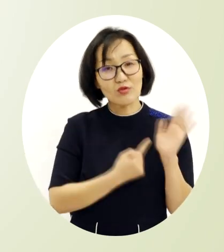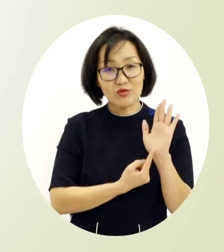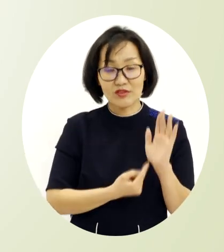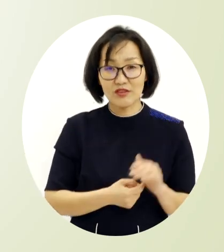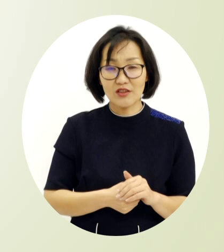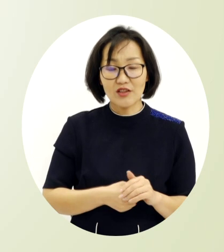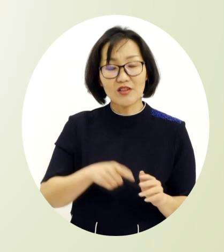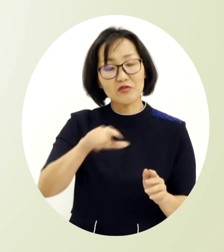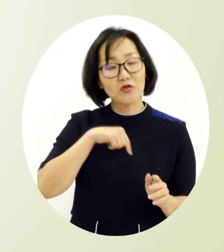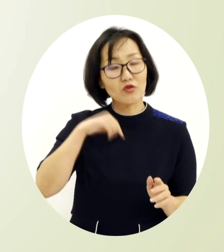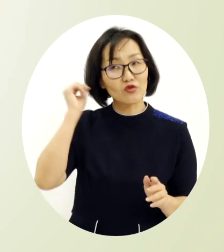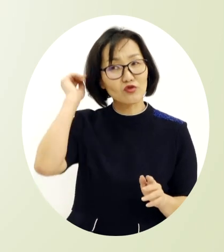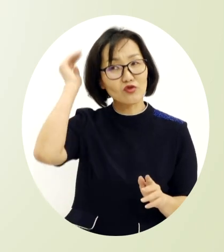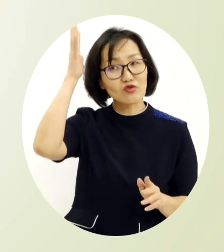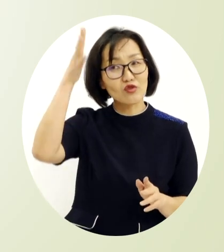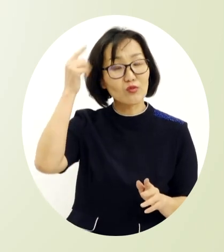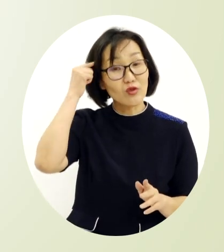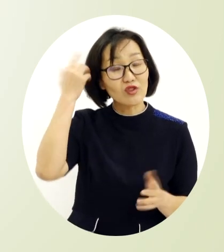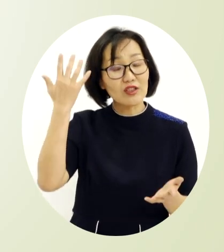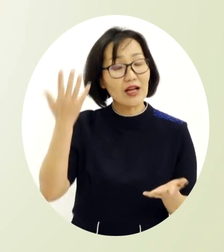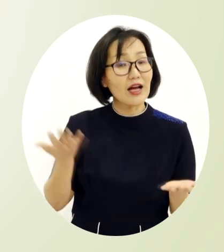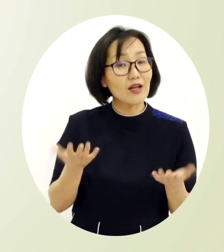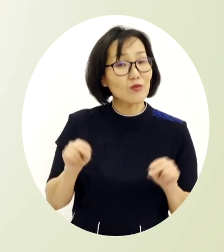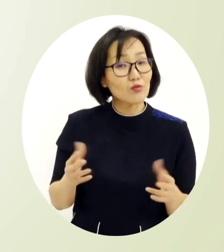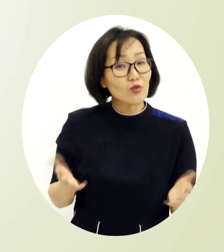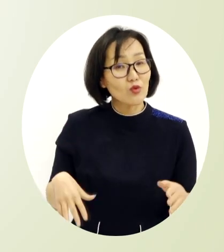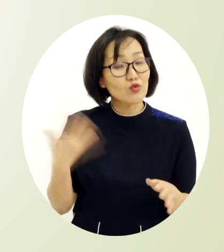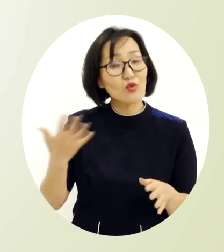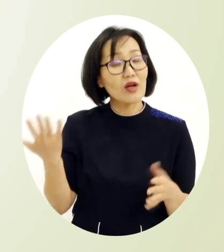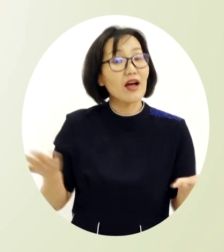Та бүхний төсөөлж байгаа шуурга хаан болсон байж болох вэ?